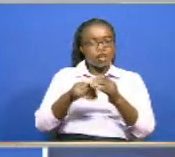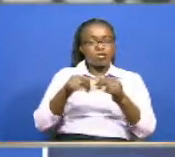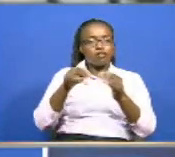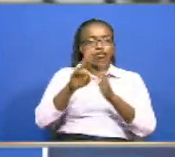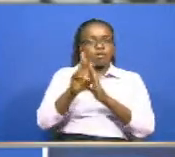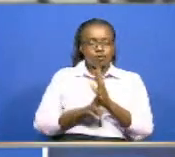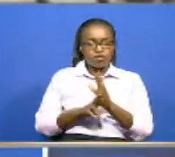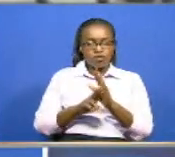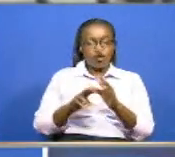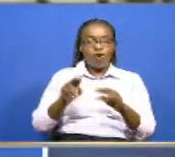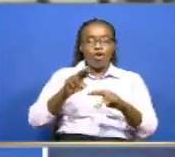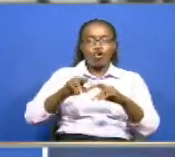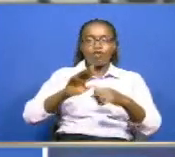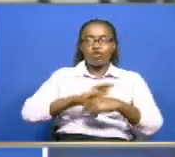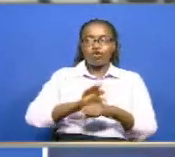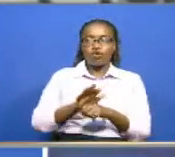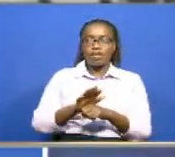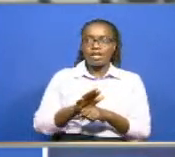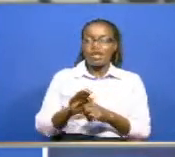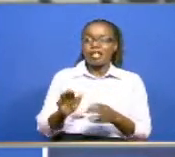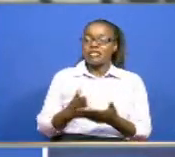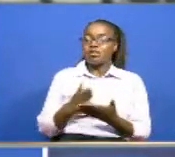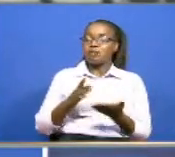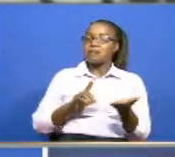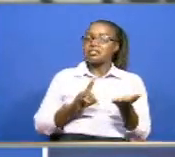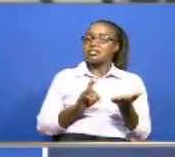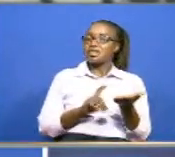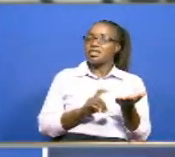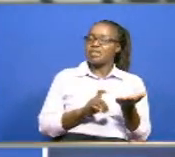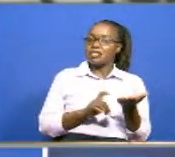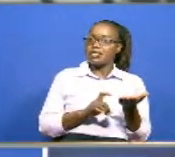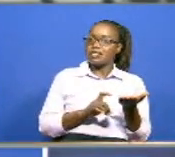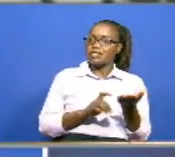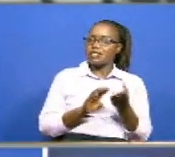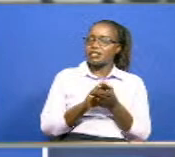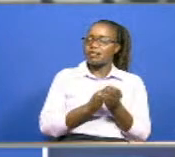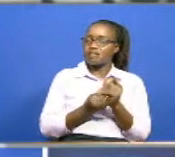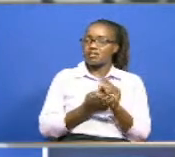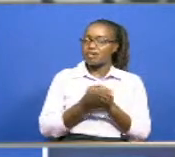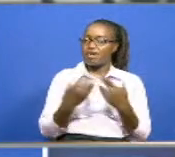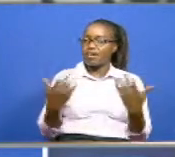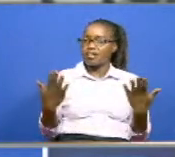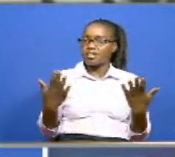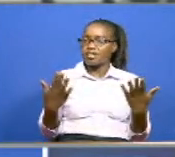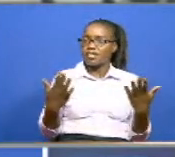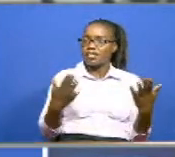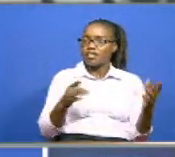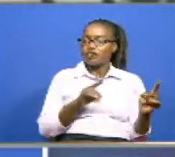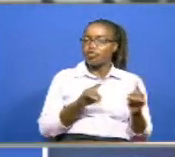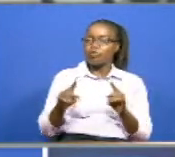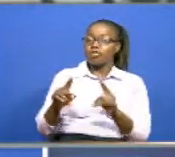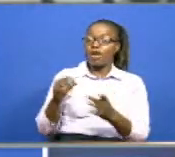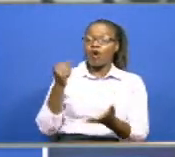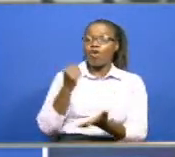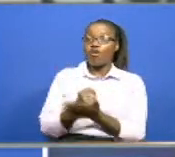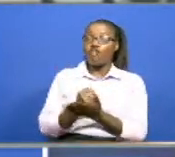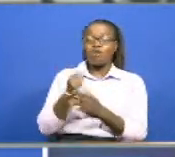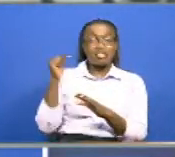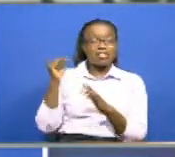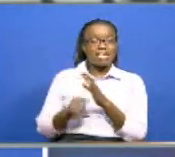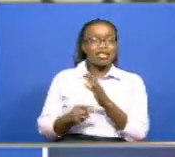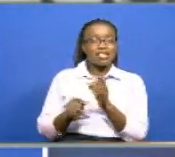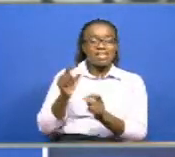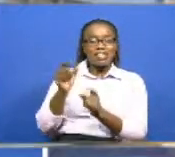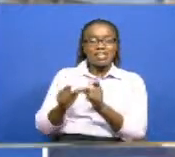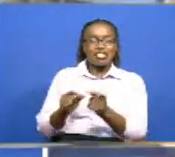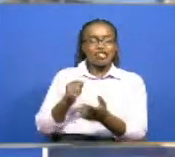COVID-19. Kuna mahara ambapo unachukua sanitizer, una sanitize mikono, na pia ukiingia huko maofisi dani, kwa kila ofisi